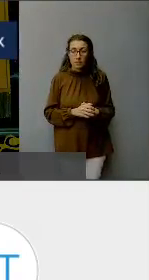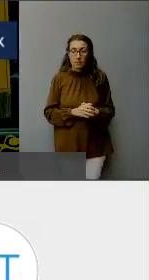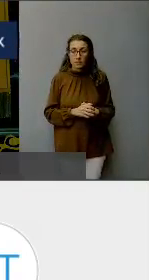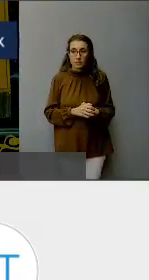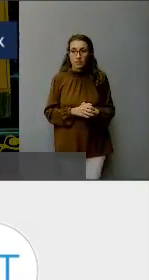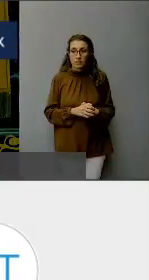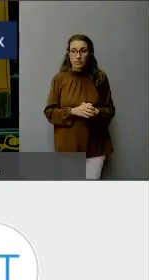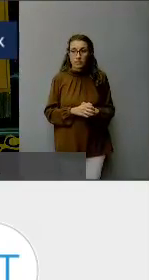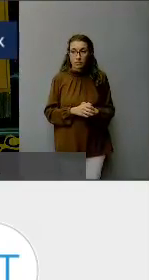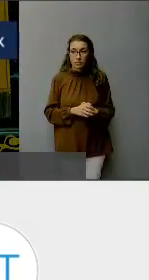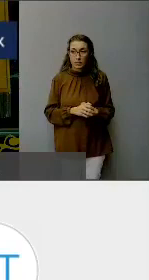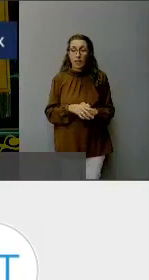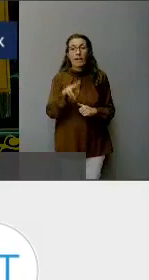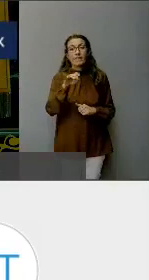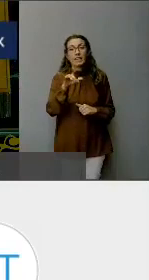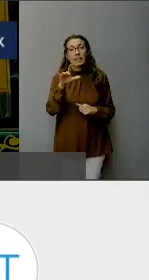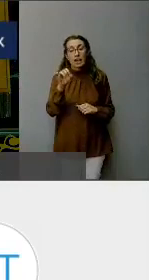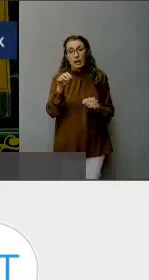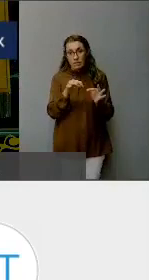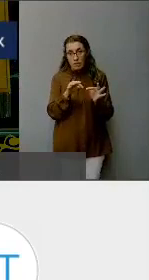villa che favorevole